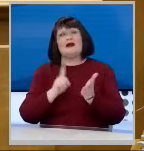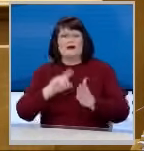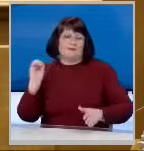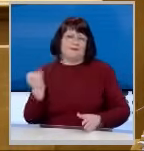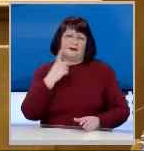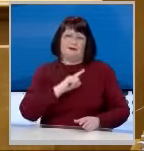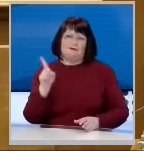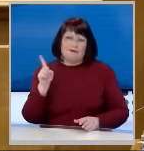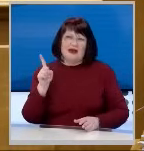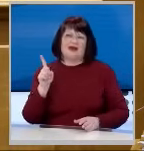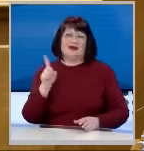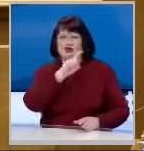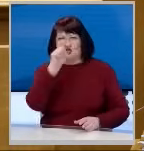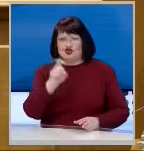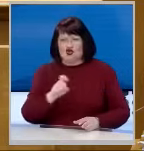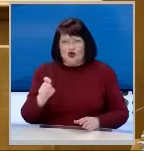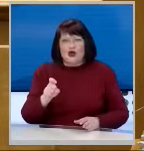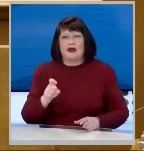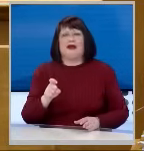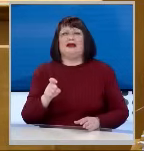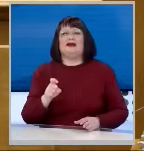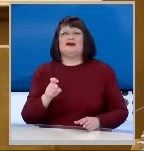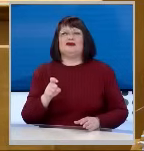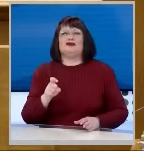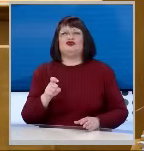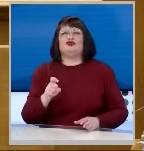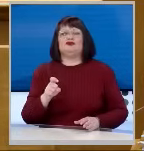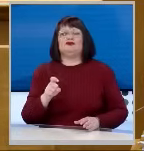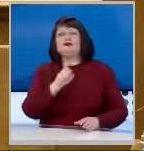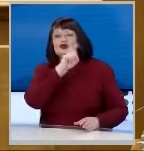τις ζωές τους τις υπάρξεις